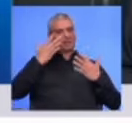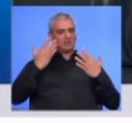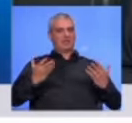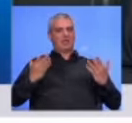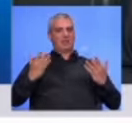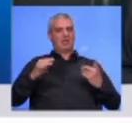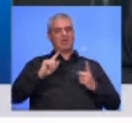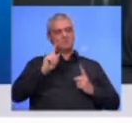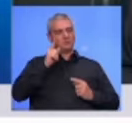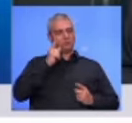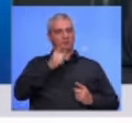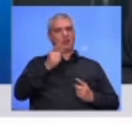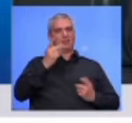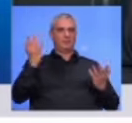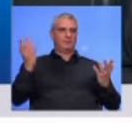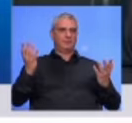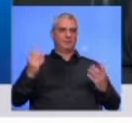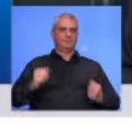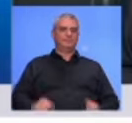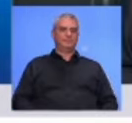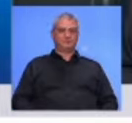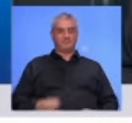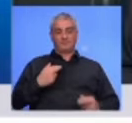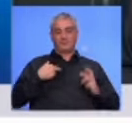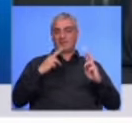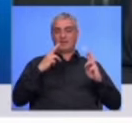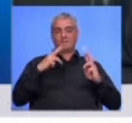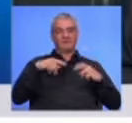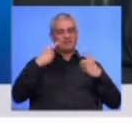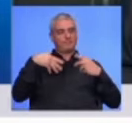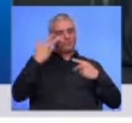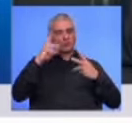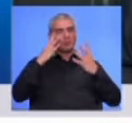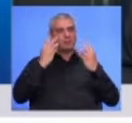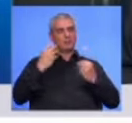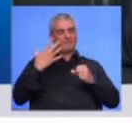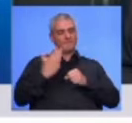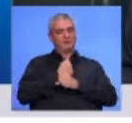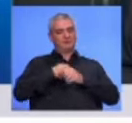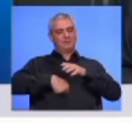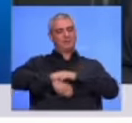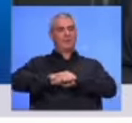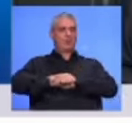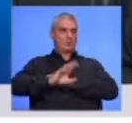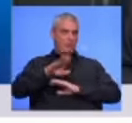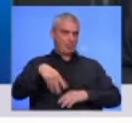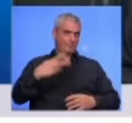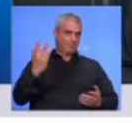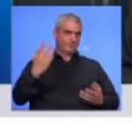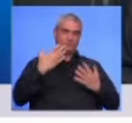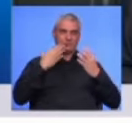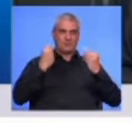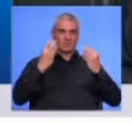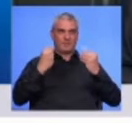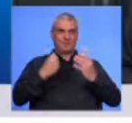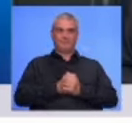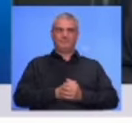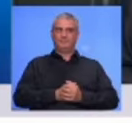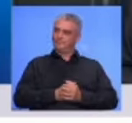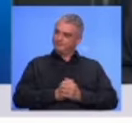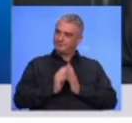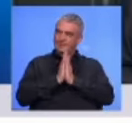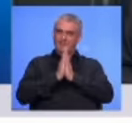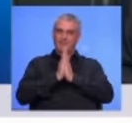מי שאתה, ונקווה לימים טובים, ותמשיך להצליח בכדורגל גם. תודה רבה לך. אמן,